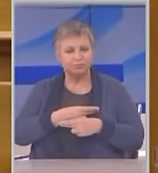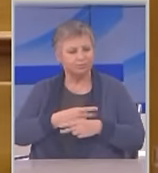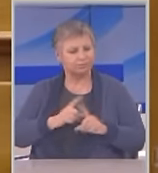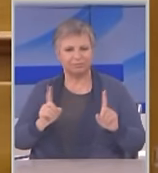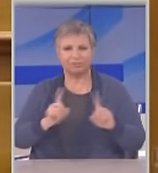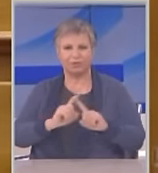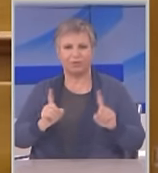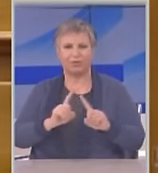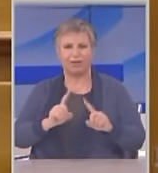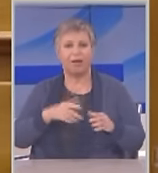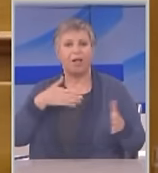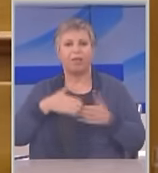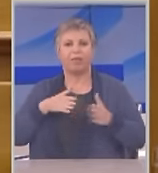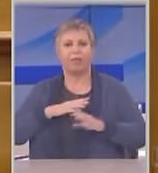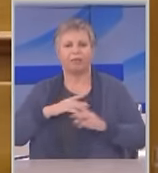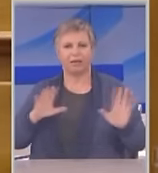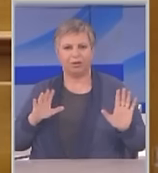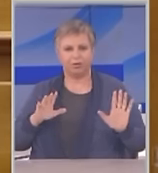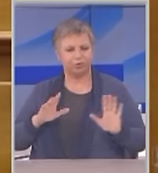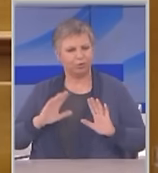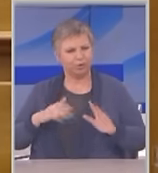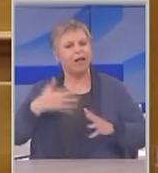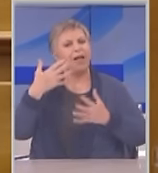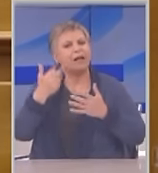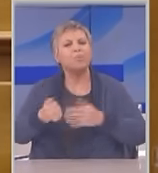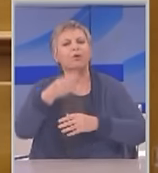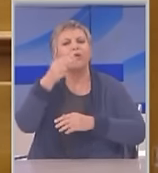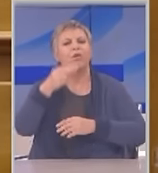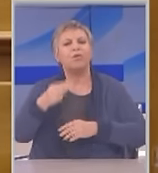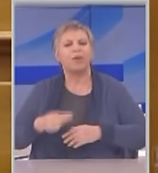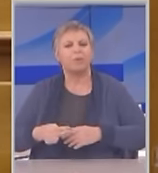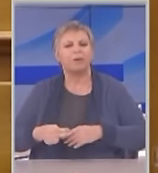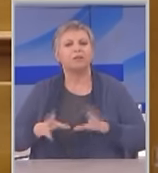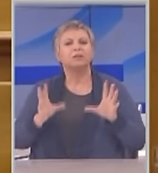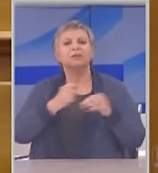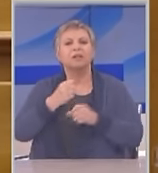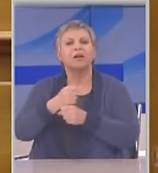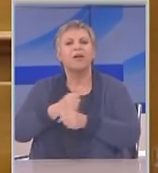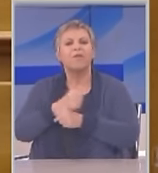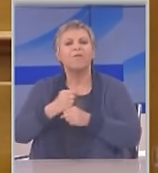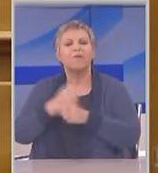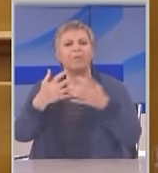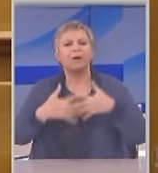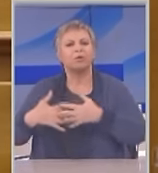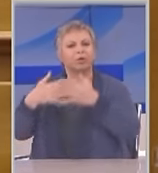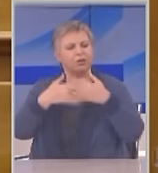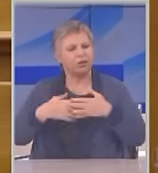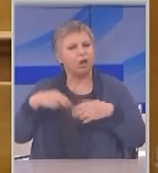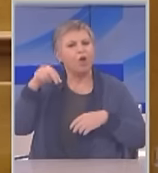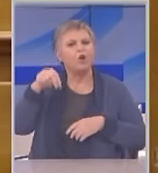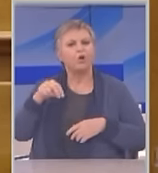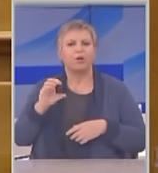προς διερεύνηση. Και σε ό,τι αφορά την υπόθεση της Νοβάρτης και συνολικά θα έλεγα